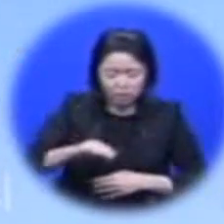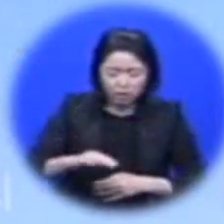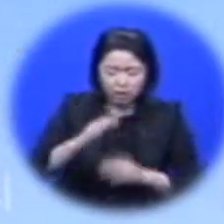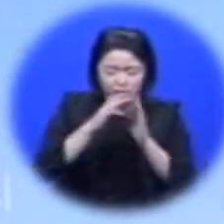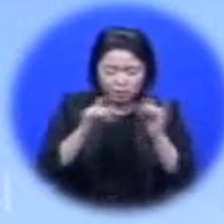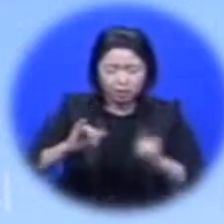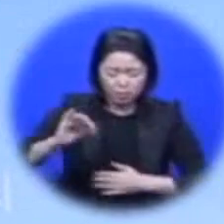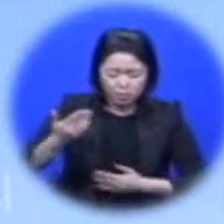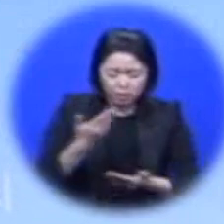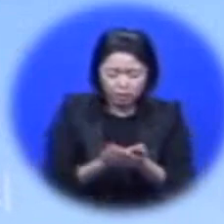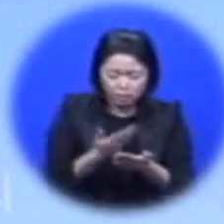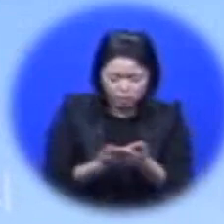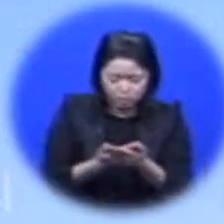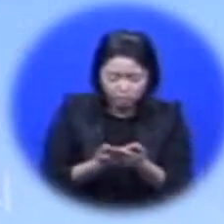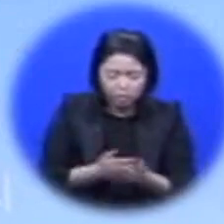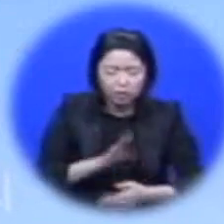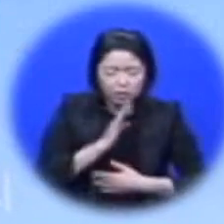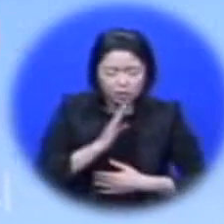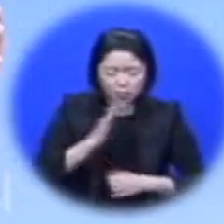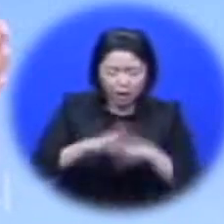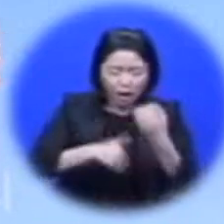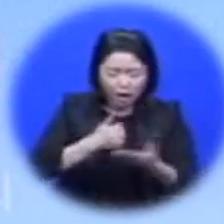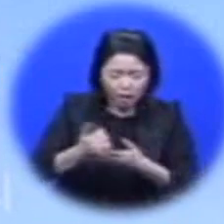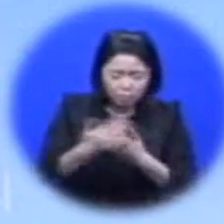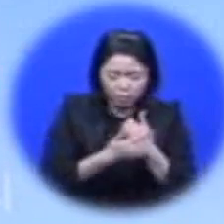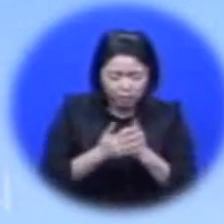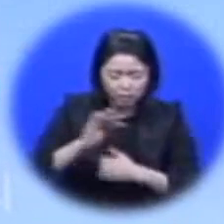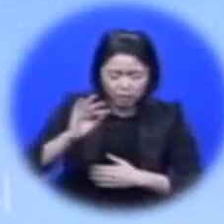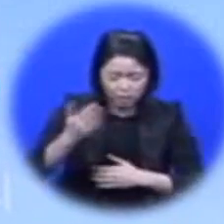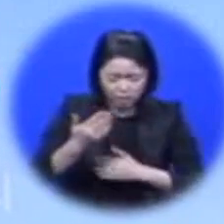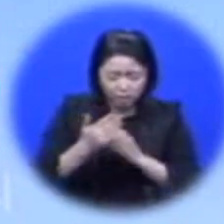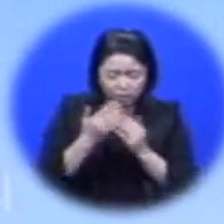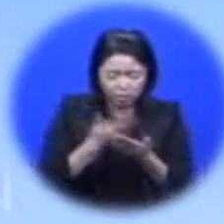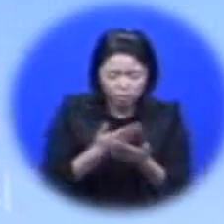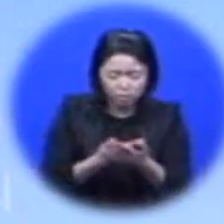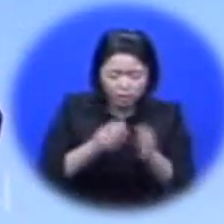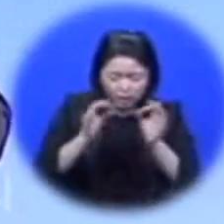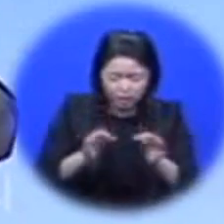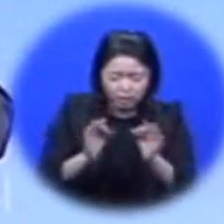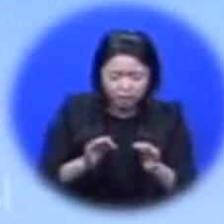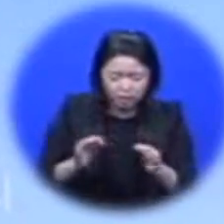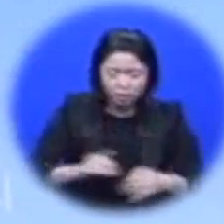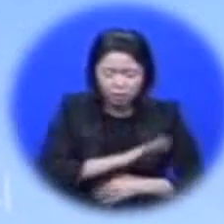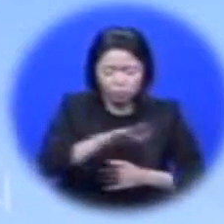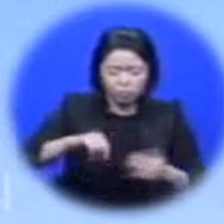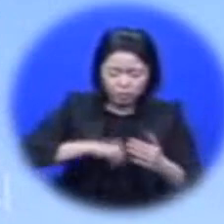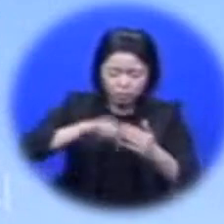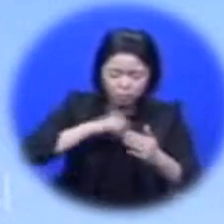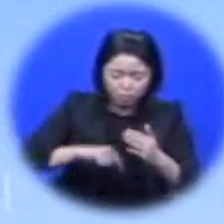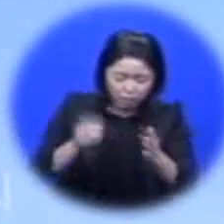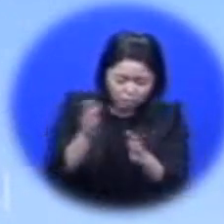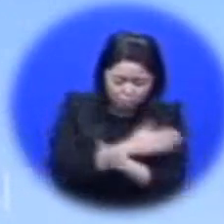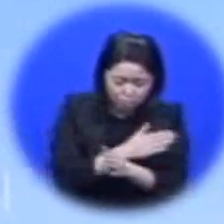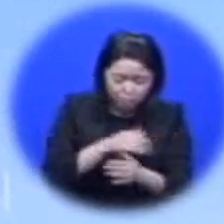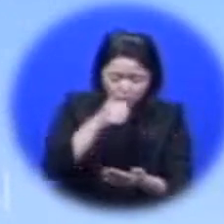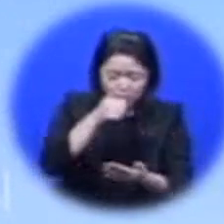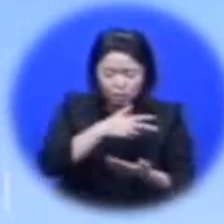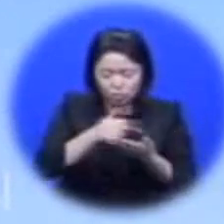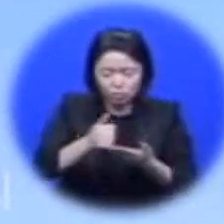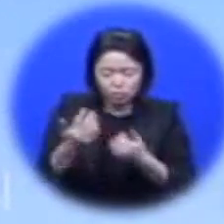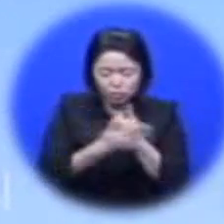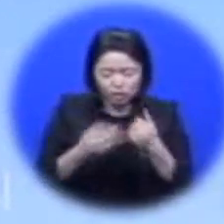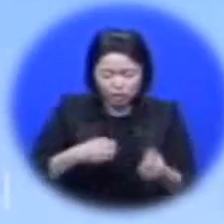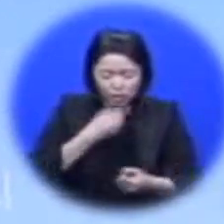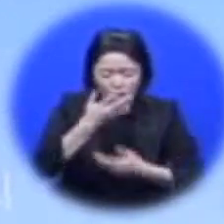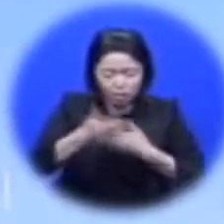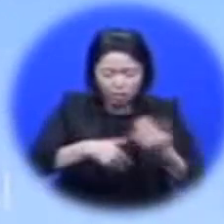되게 하소서. 정말 하나님의 은혜의 사람이 되게 하소서. 이제는 우리 속에서부터 주의 은혜가 흘러넘치게